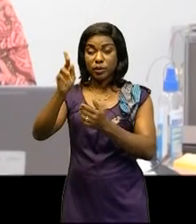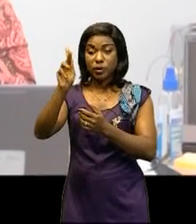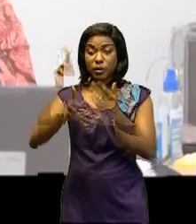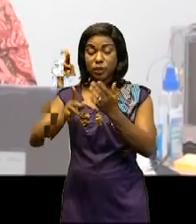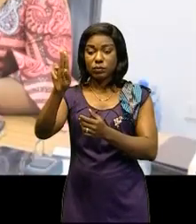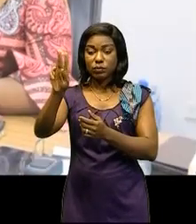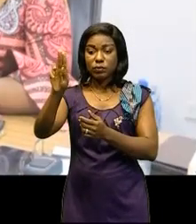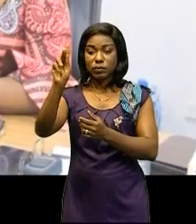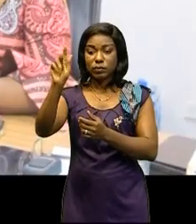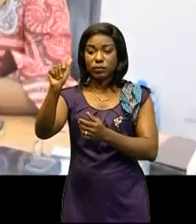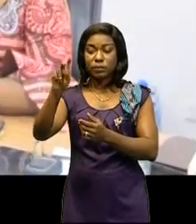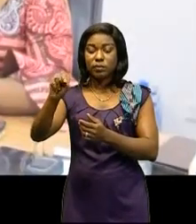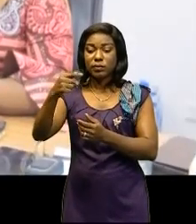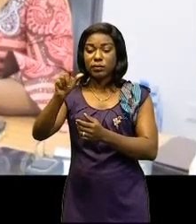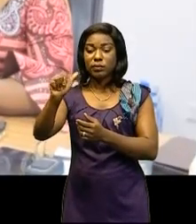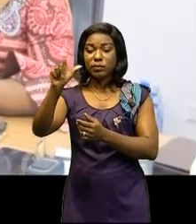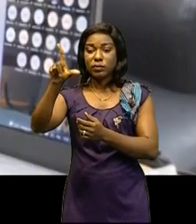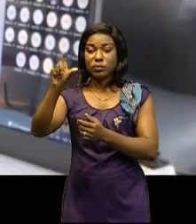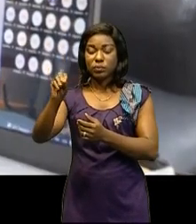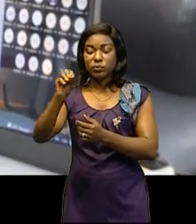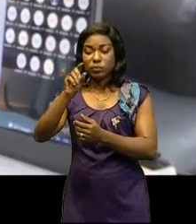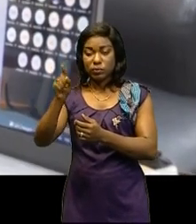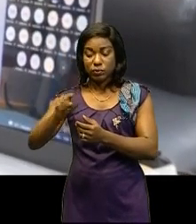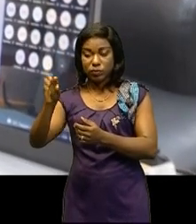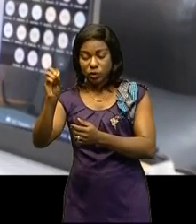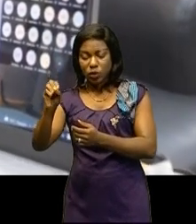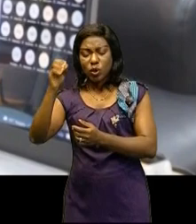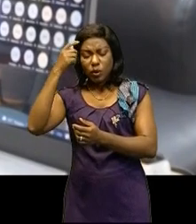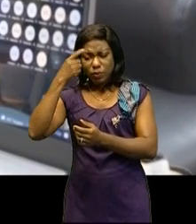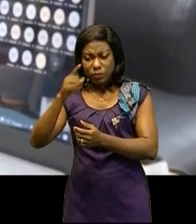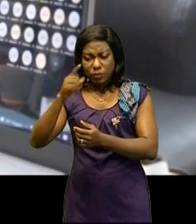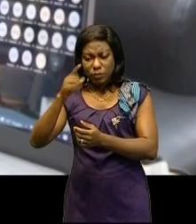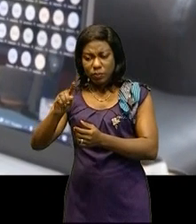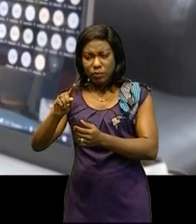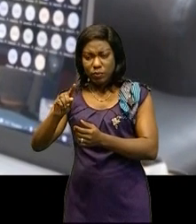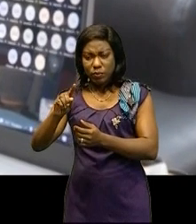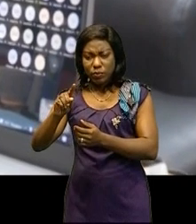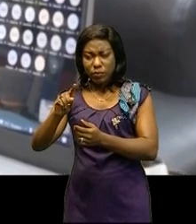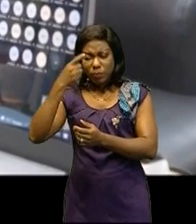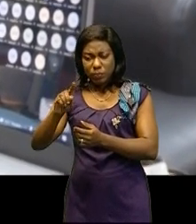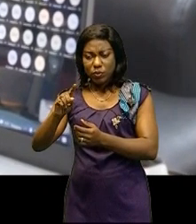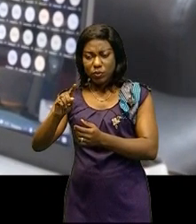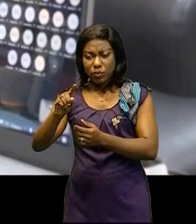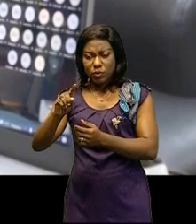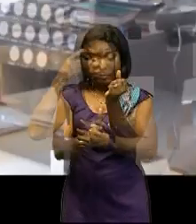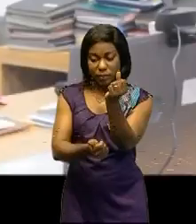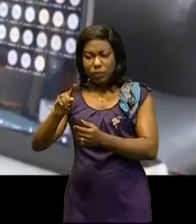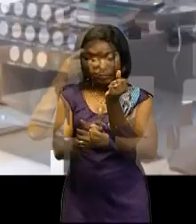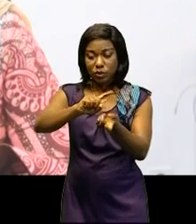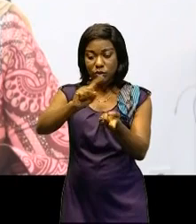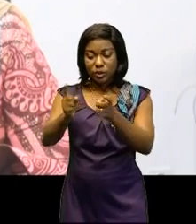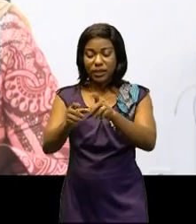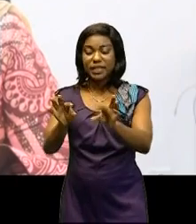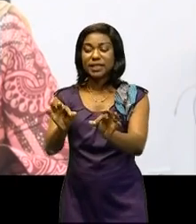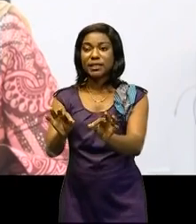moyens financiers conséquents pour parachever la récolte du maïs, à la transformation du maïs en